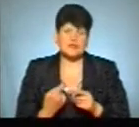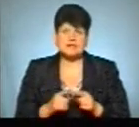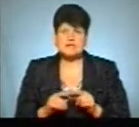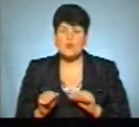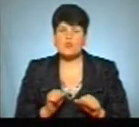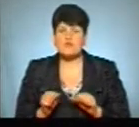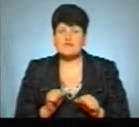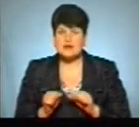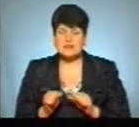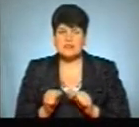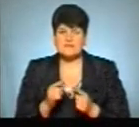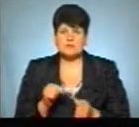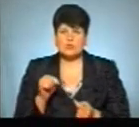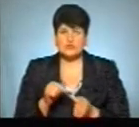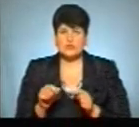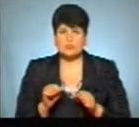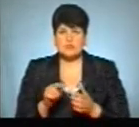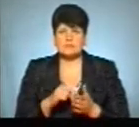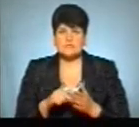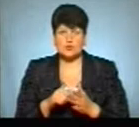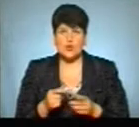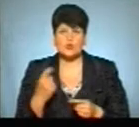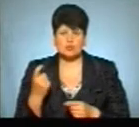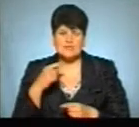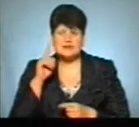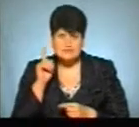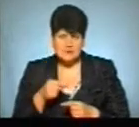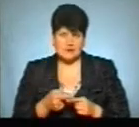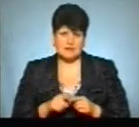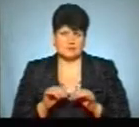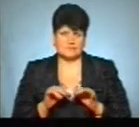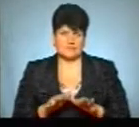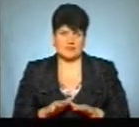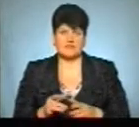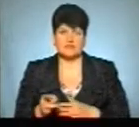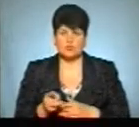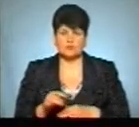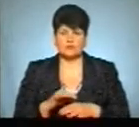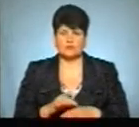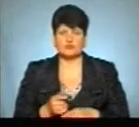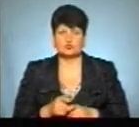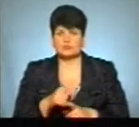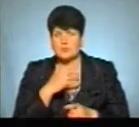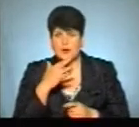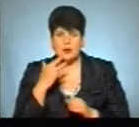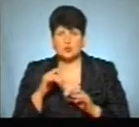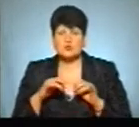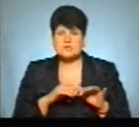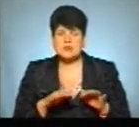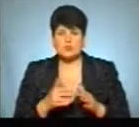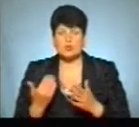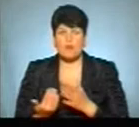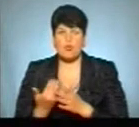управління, відповідні управління міського господарства знають ці речі. В Тернополі здійснюється дуже багато заходів по